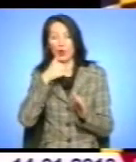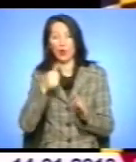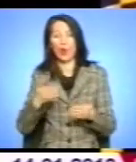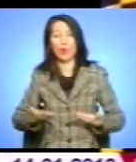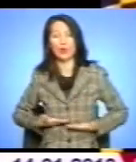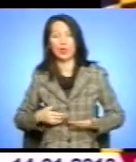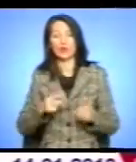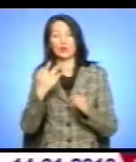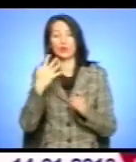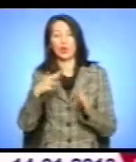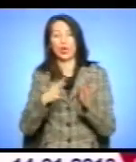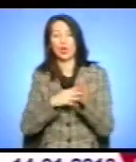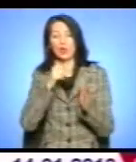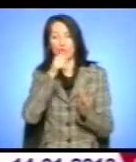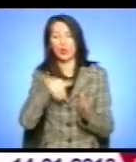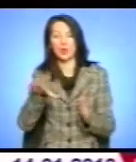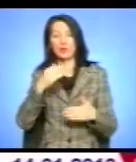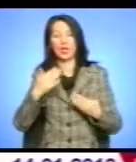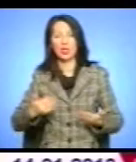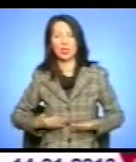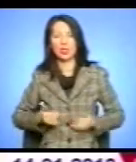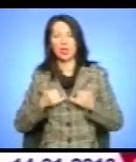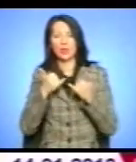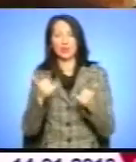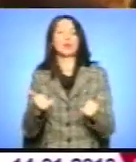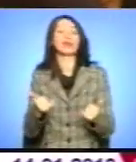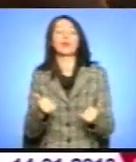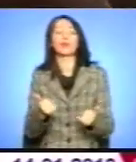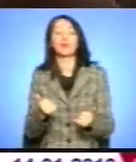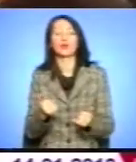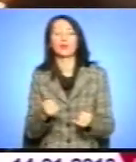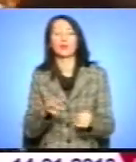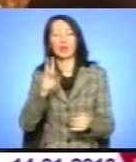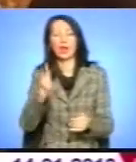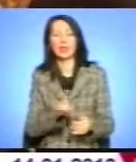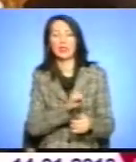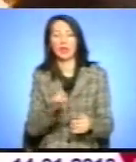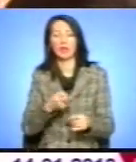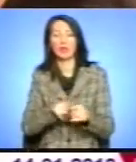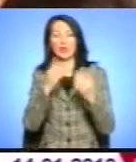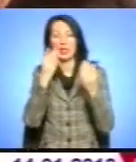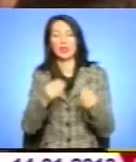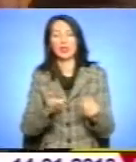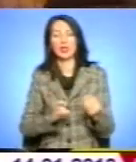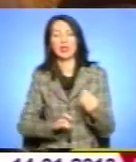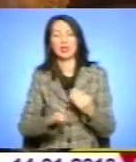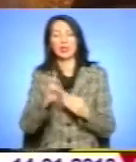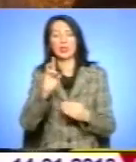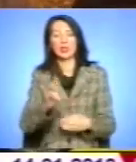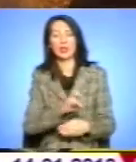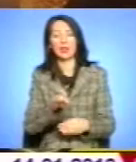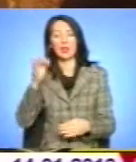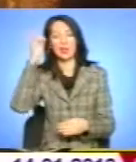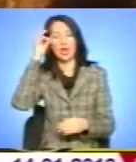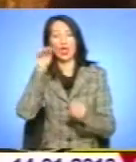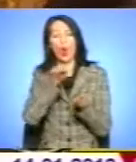своє життя присвятив утвердженню Христової церкви. В цей день, власне, церква згадує упокоєння